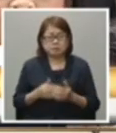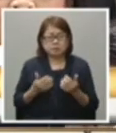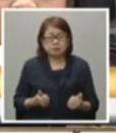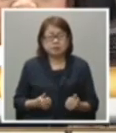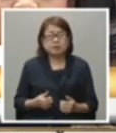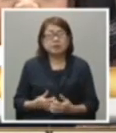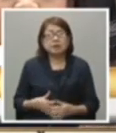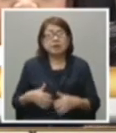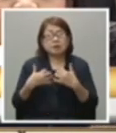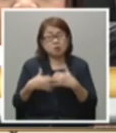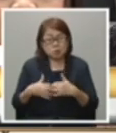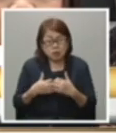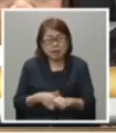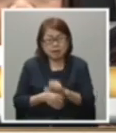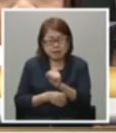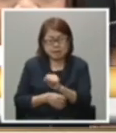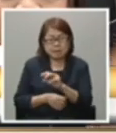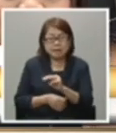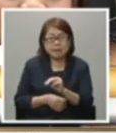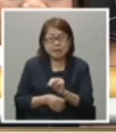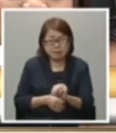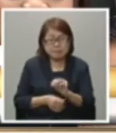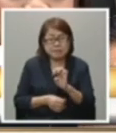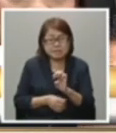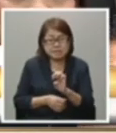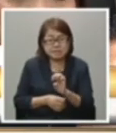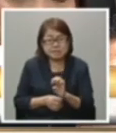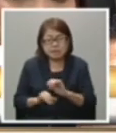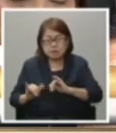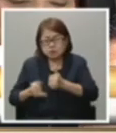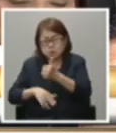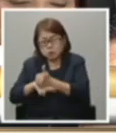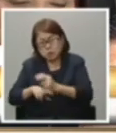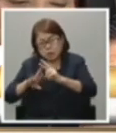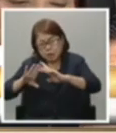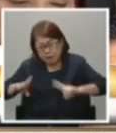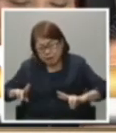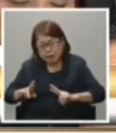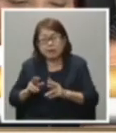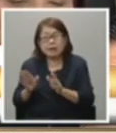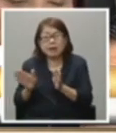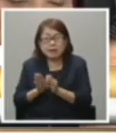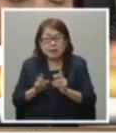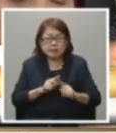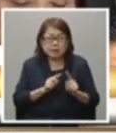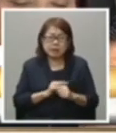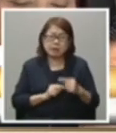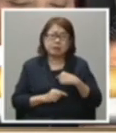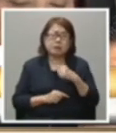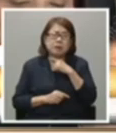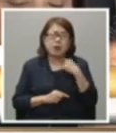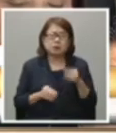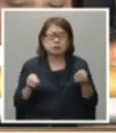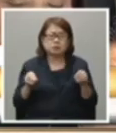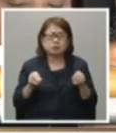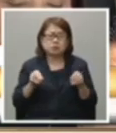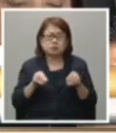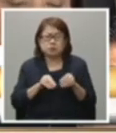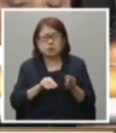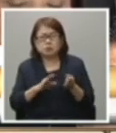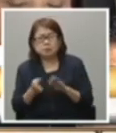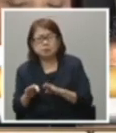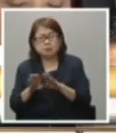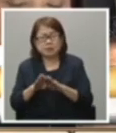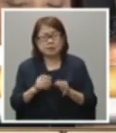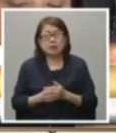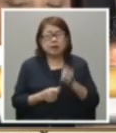SME ผู้ประกอบการตัวเล็กตัวน้อยมีแต่ตายกับตายค่ะแต่ว่าที่น่